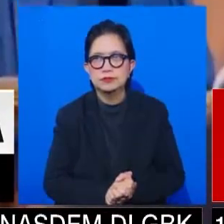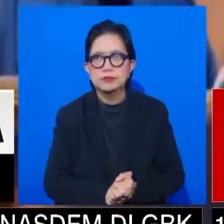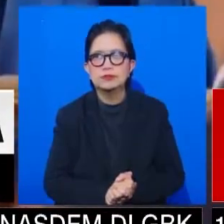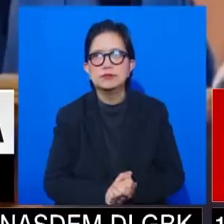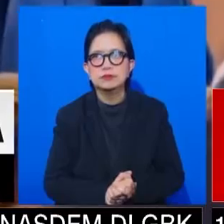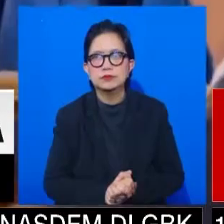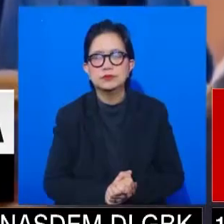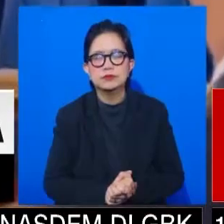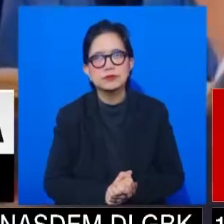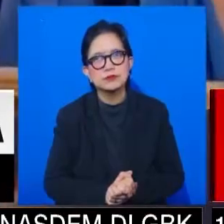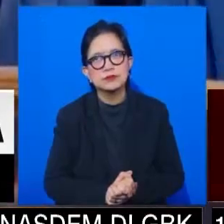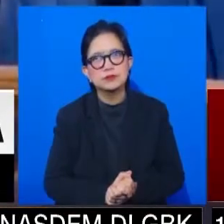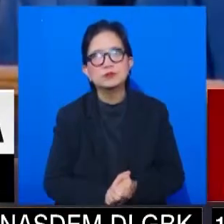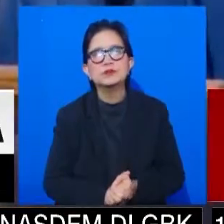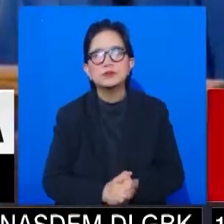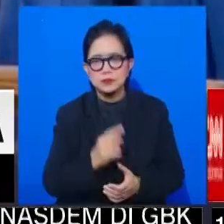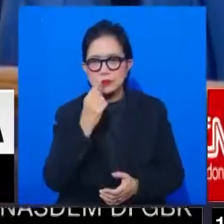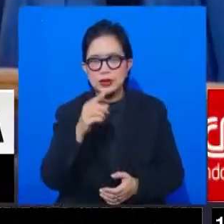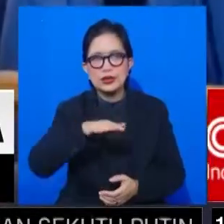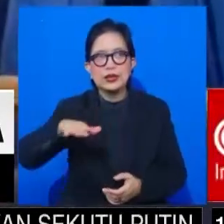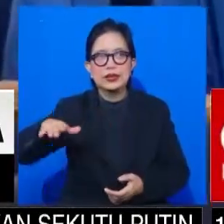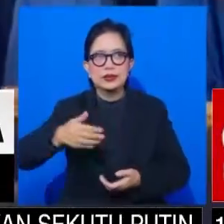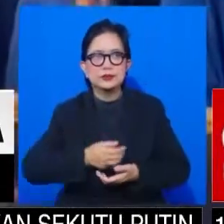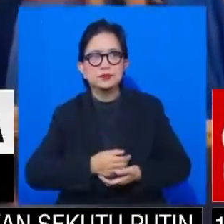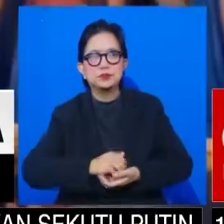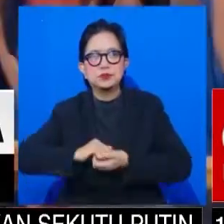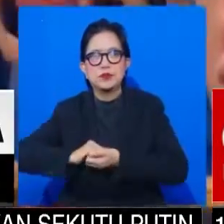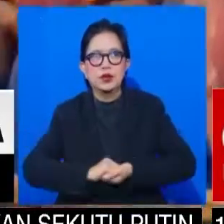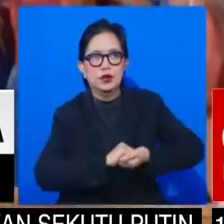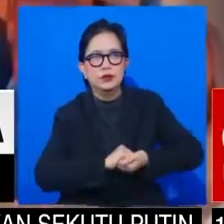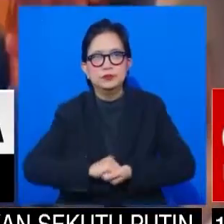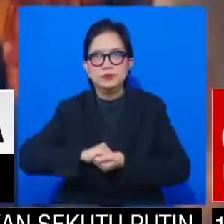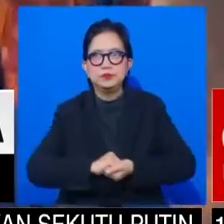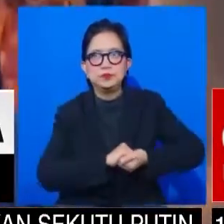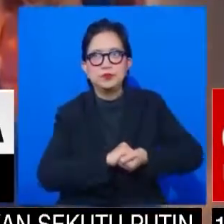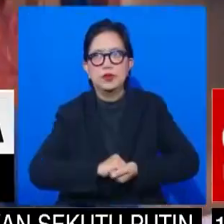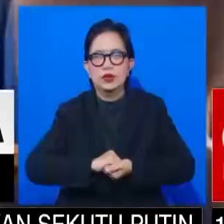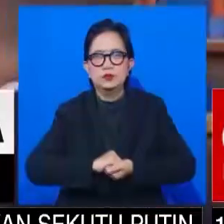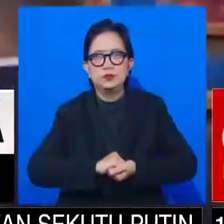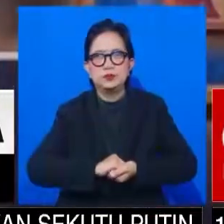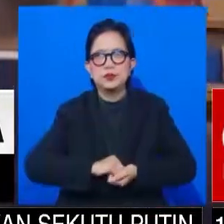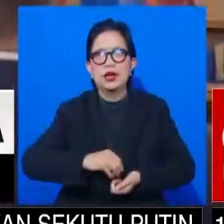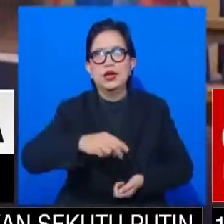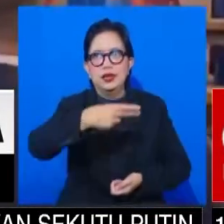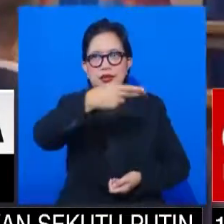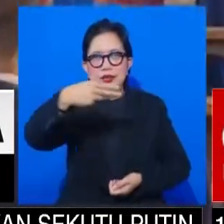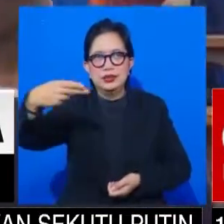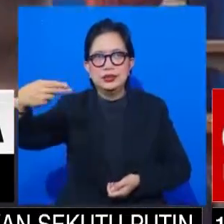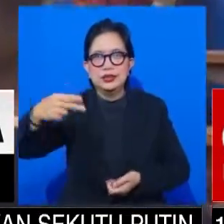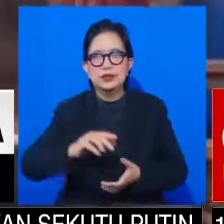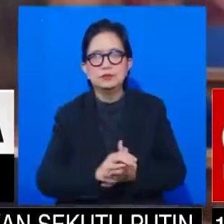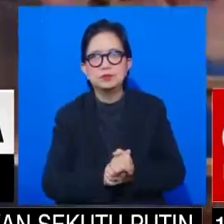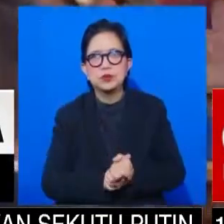Dikutip dari rilis The Resonance Children's Choir di kategori Folk, Gospel, Barbershop, Jazz, and Modern Ensemble, paduan suara yang terdiri